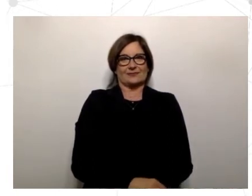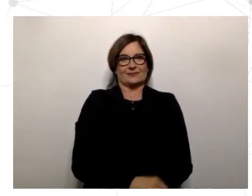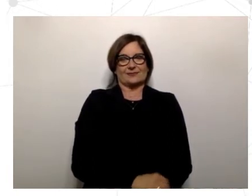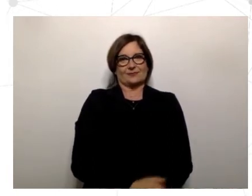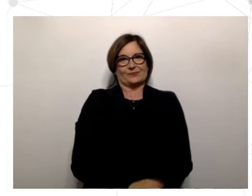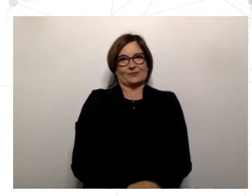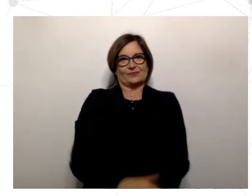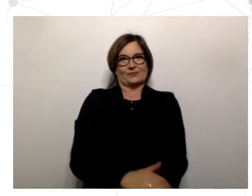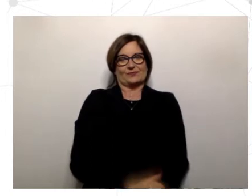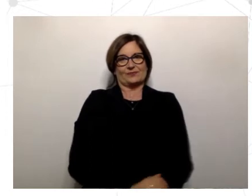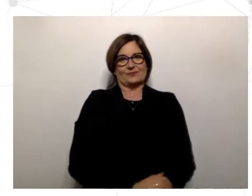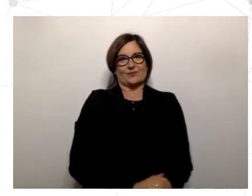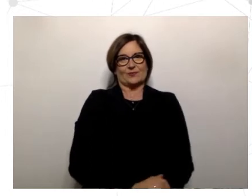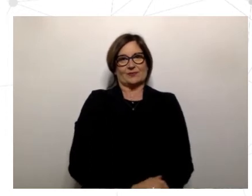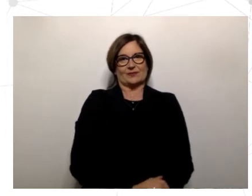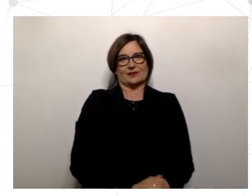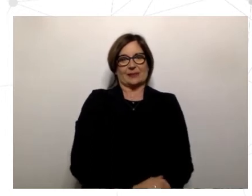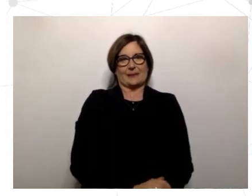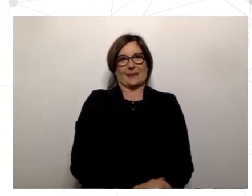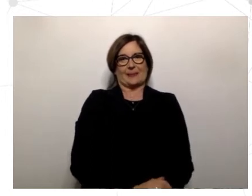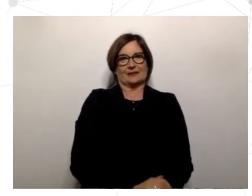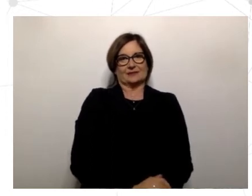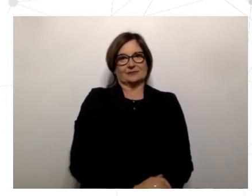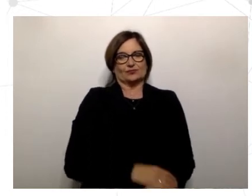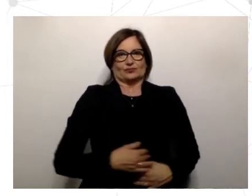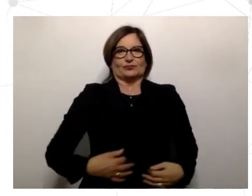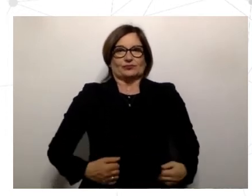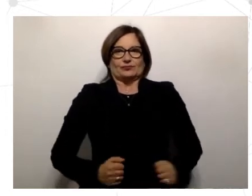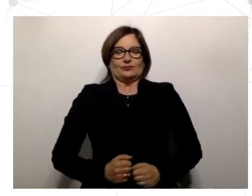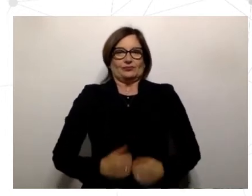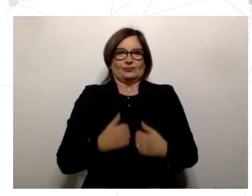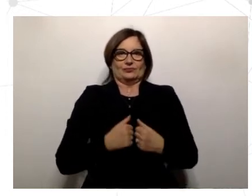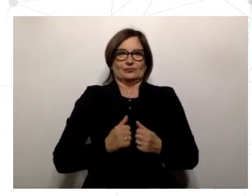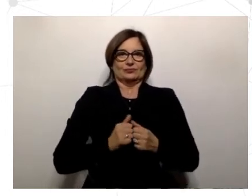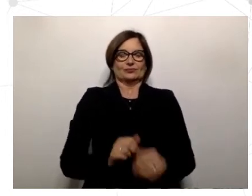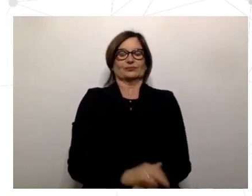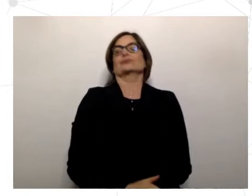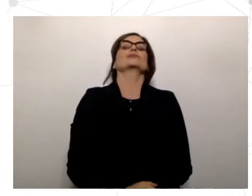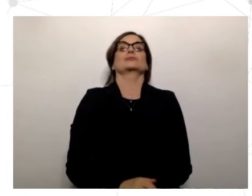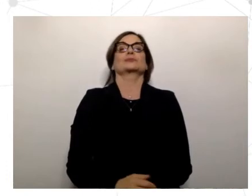very positive and very productive collaboration going forward.